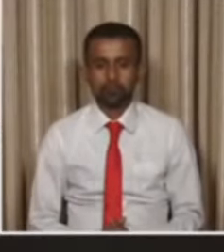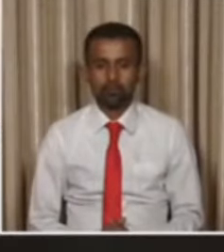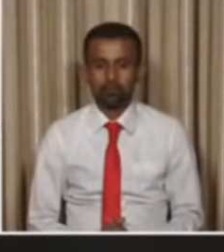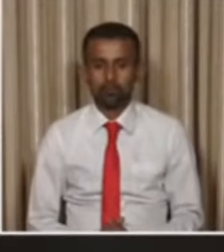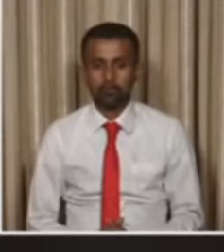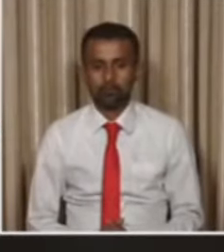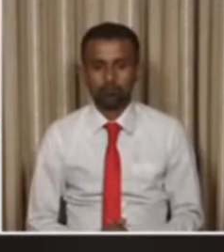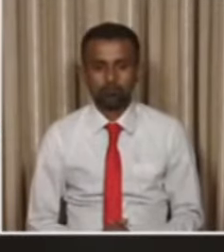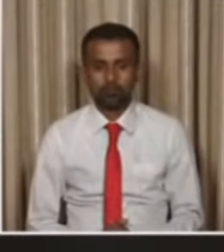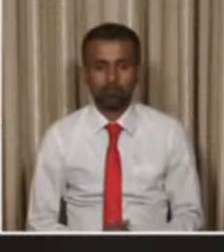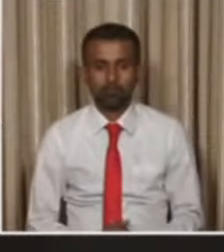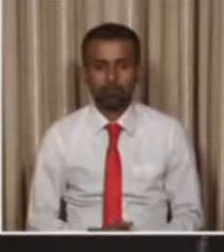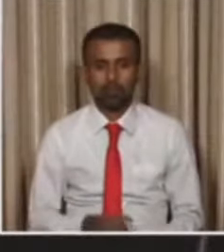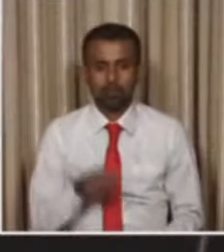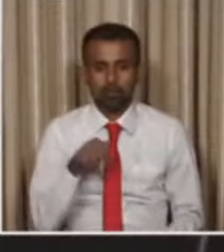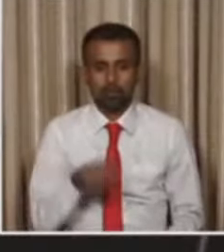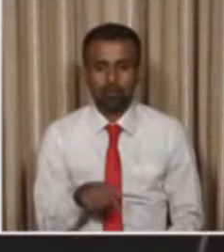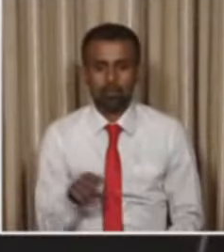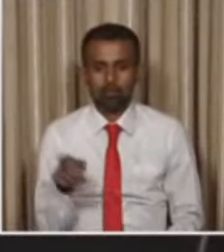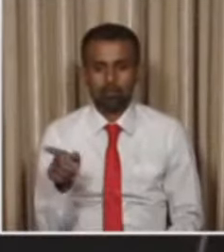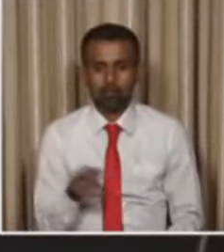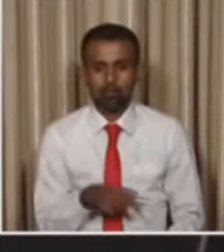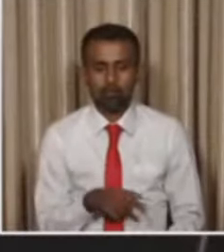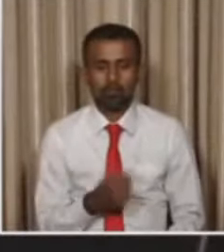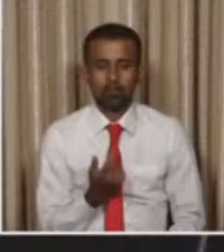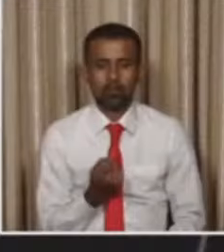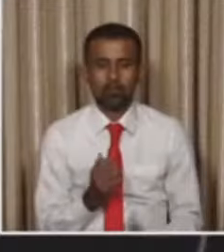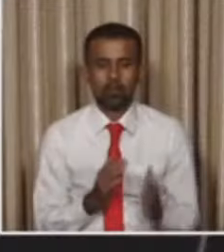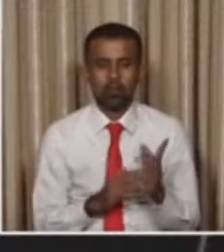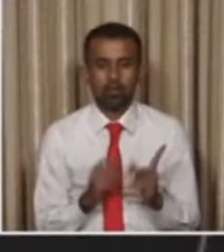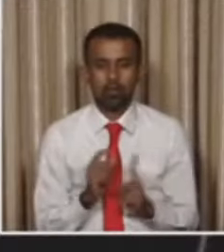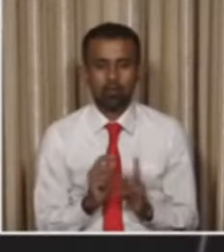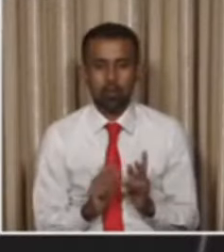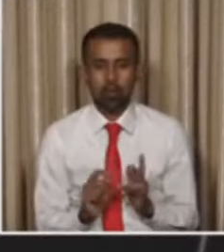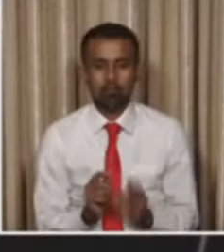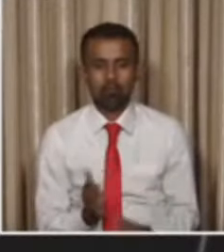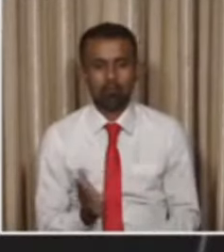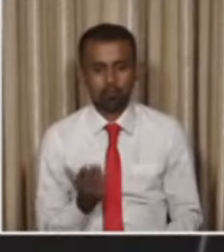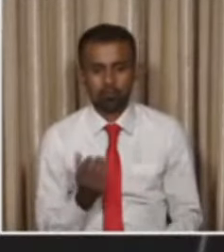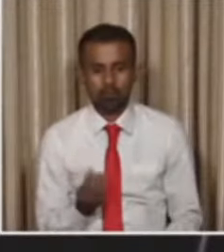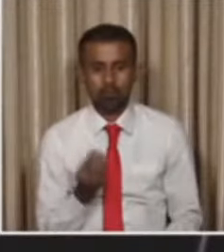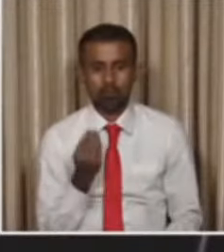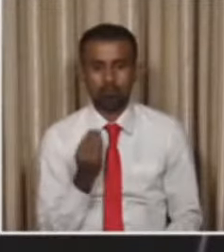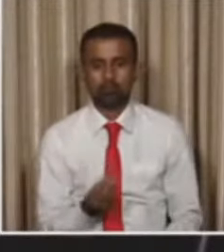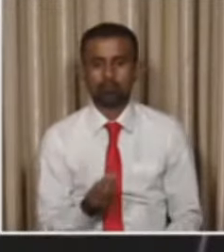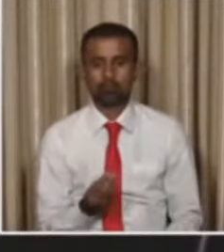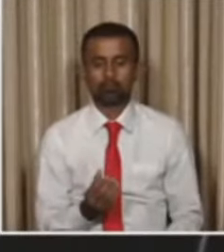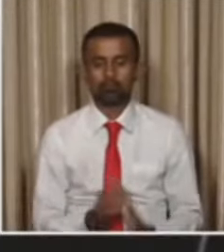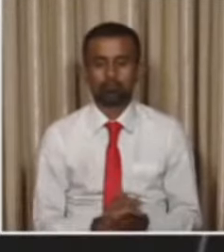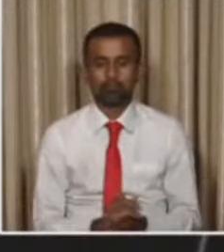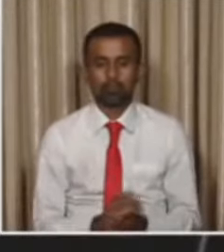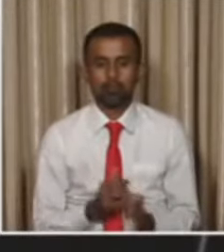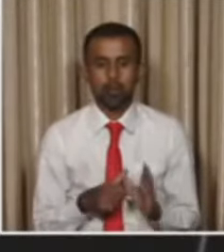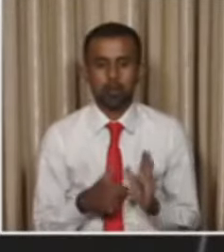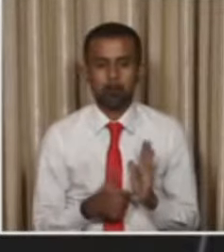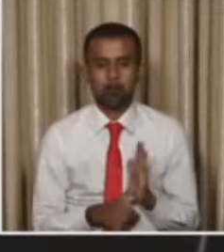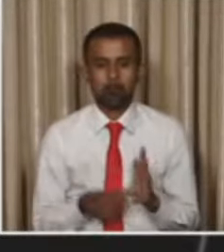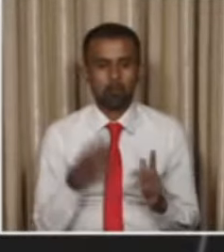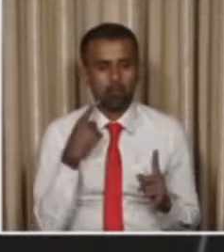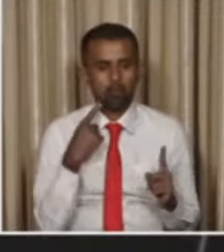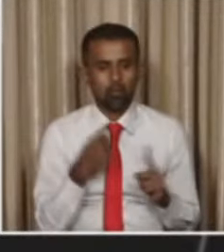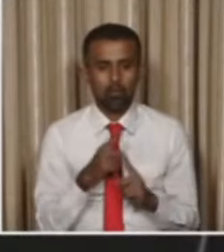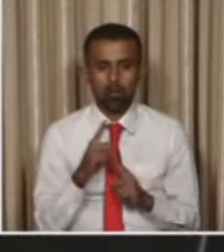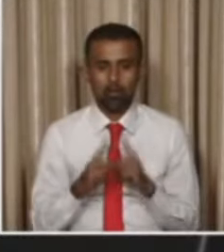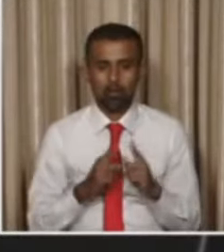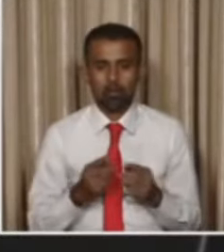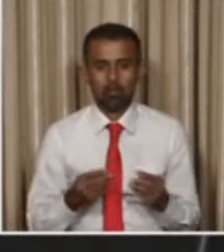අද දවසේදී මුදල් අමාත්‍යාංශයේ විසින් ඉදිරිපත් කරන පනත් සම්බන්ධයෙන් කතා කරන්න